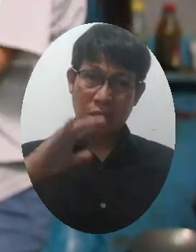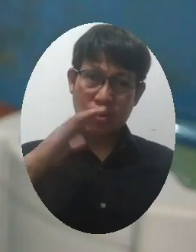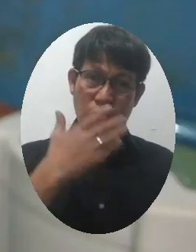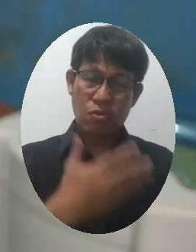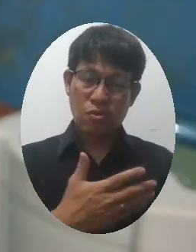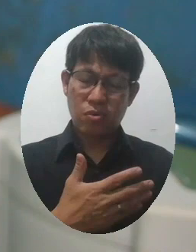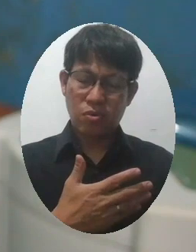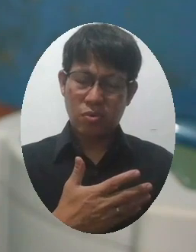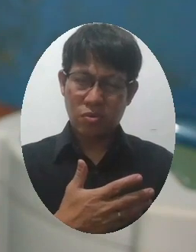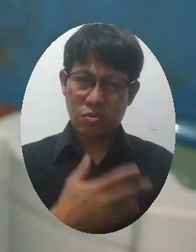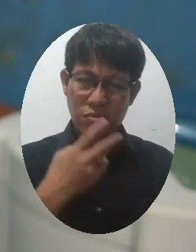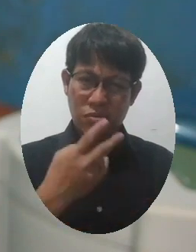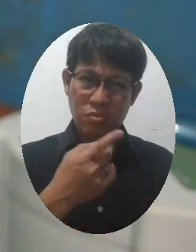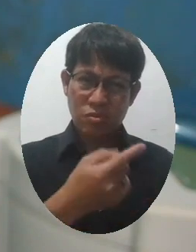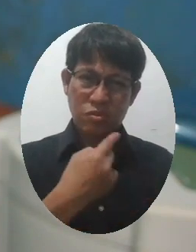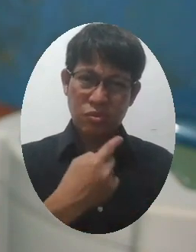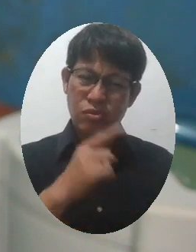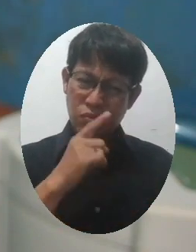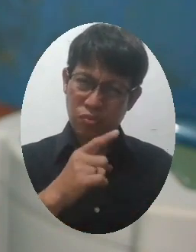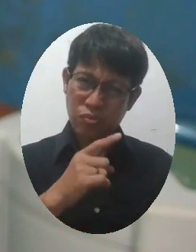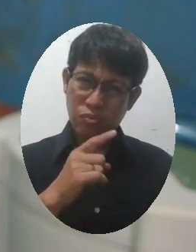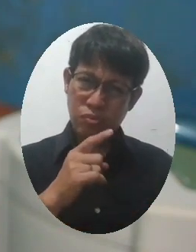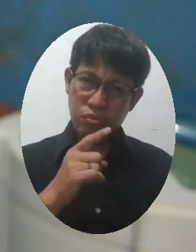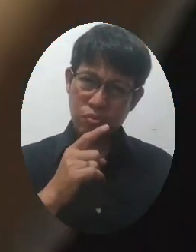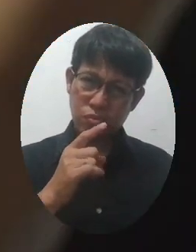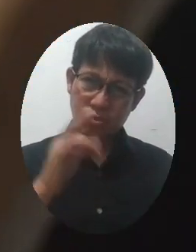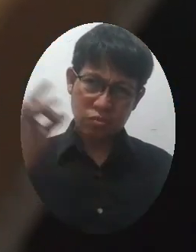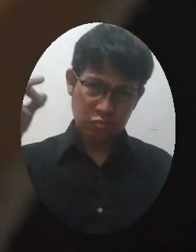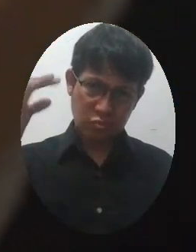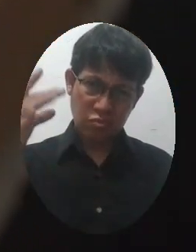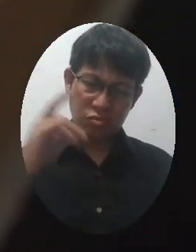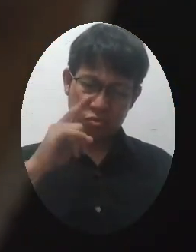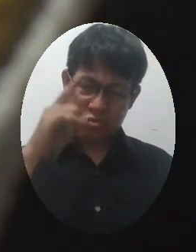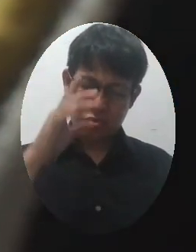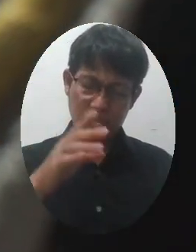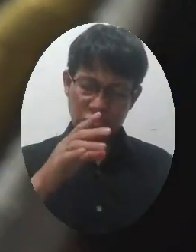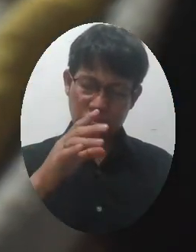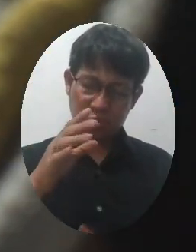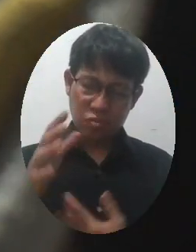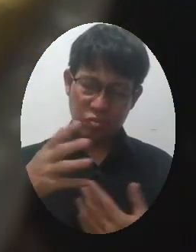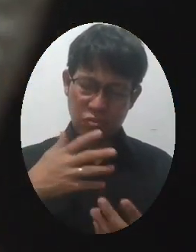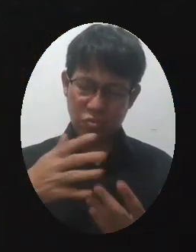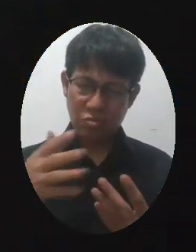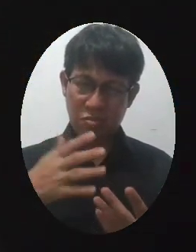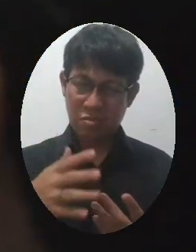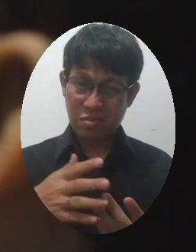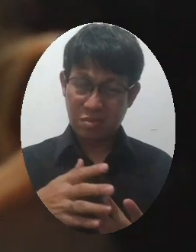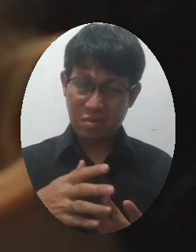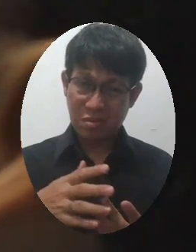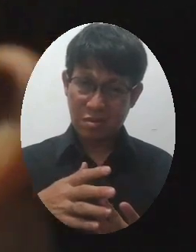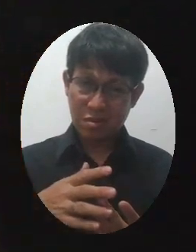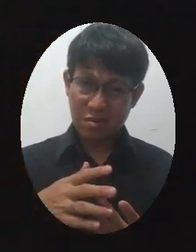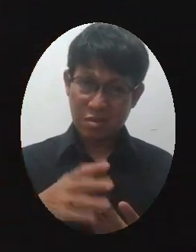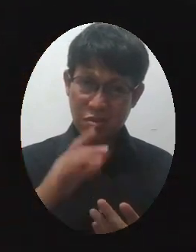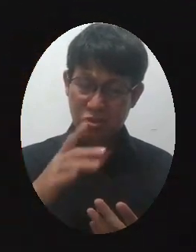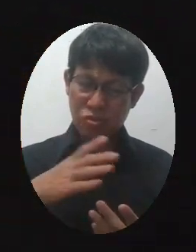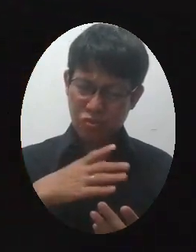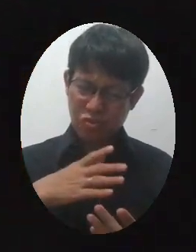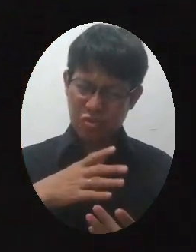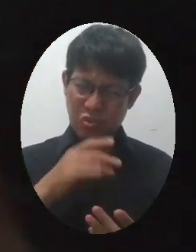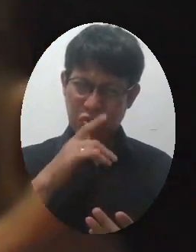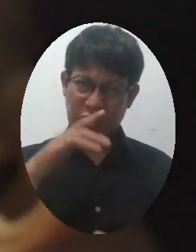Yung sa anak ko po, kaya ko po nasabing biyaya siya dahil kahit na hindi ko natuloy